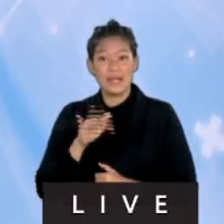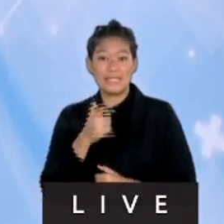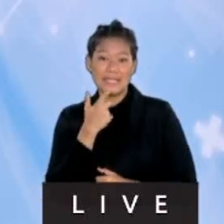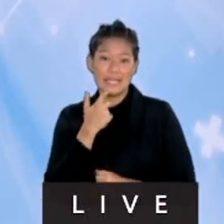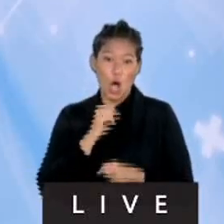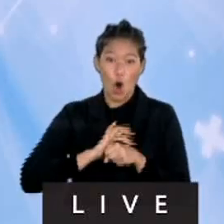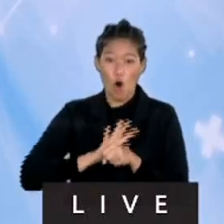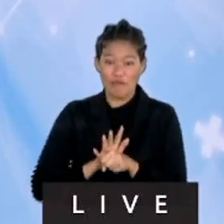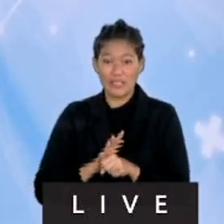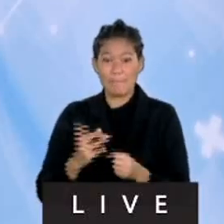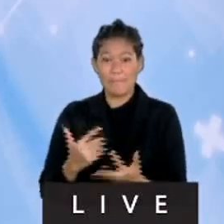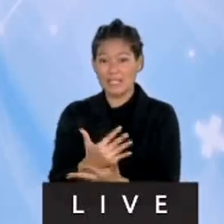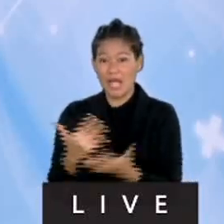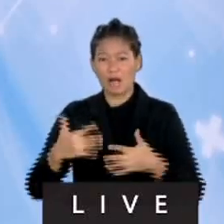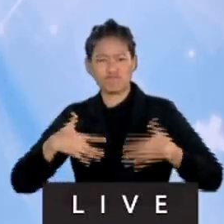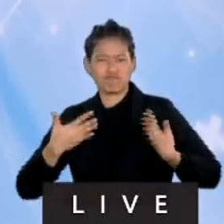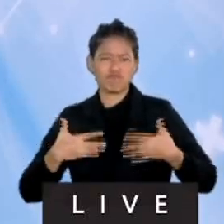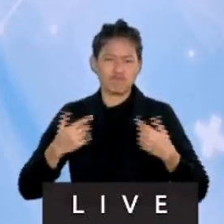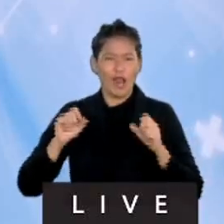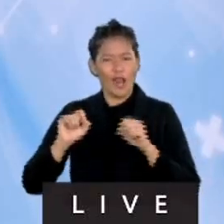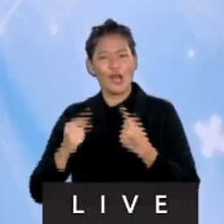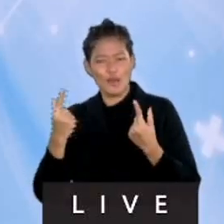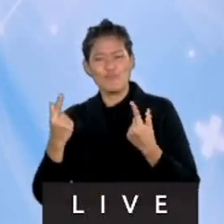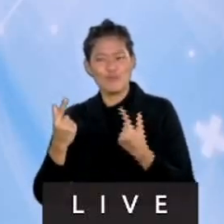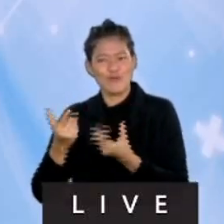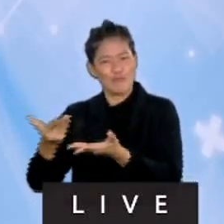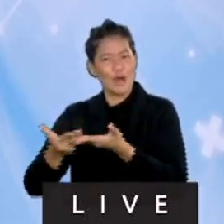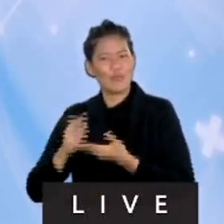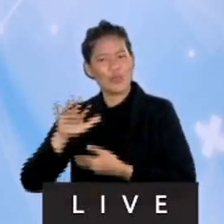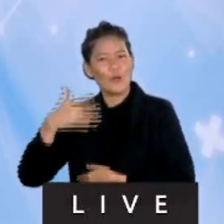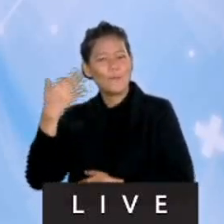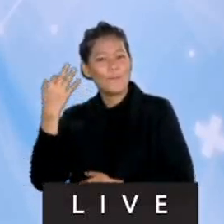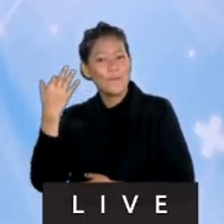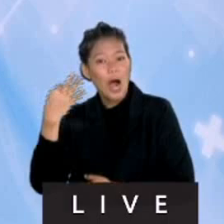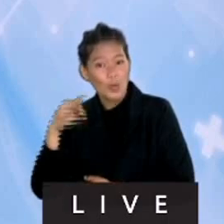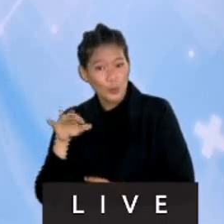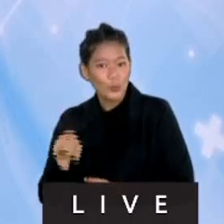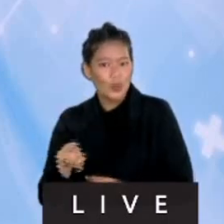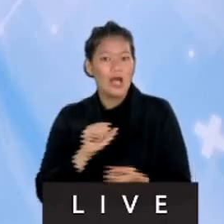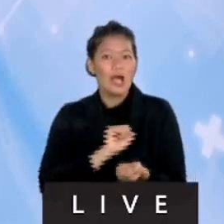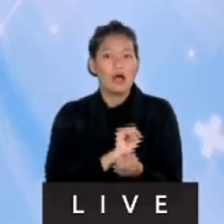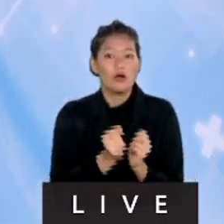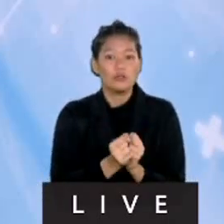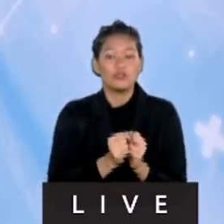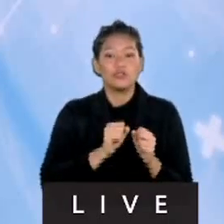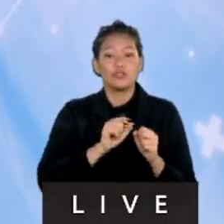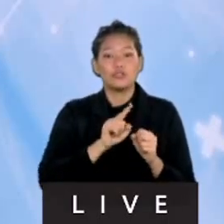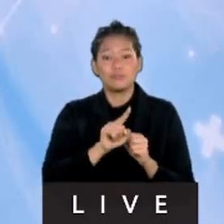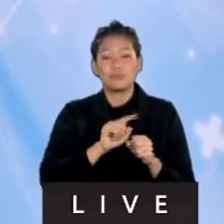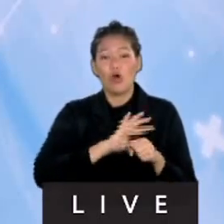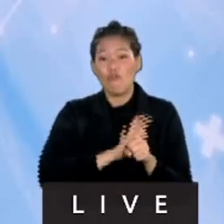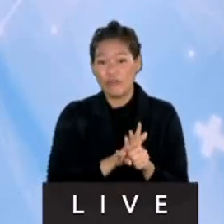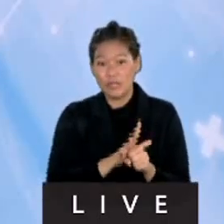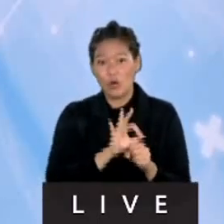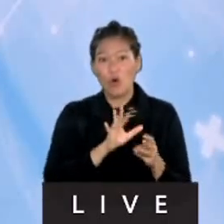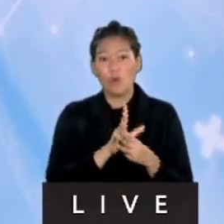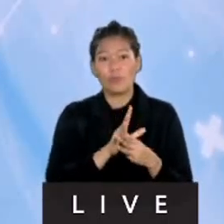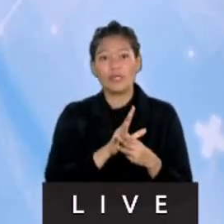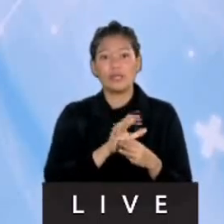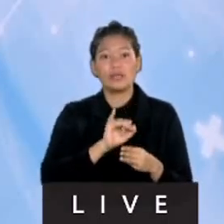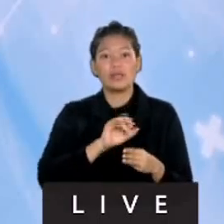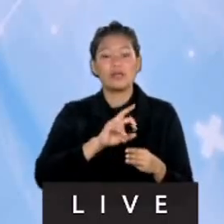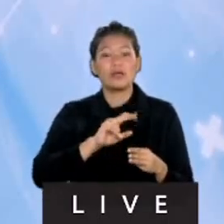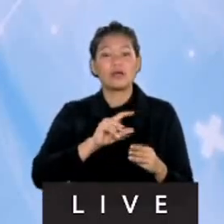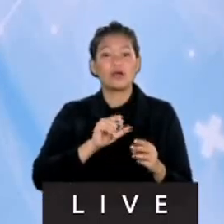di tengah keriyaan masyarakat berlibur menyambut tahun baru kasus covid 19 subfarian omicron bf7